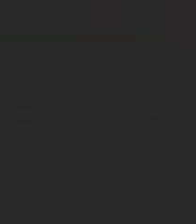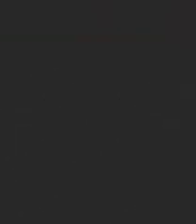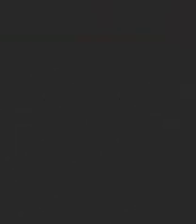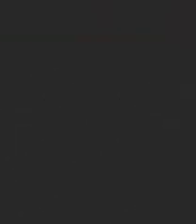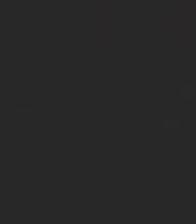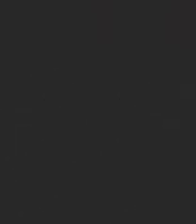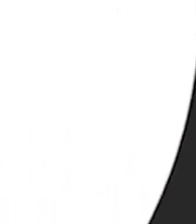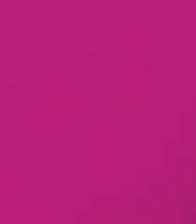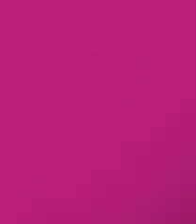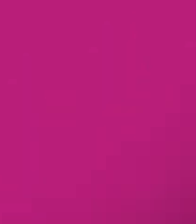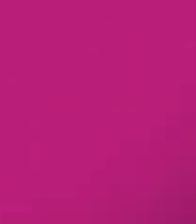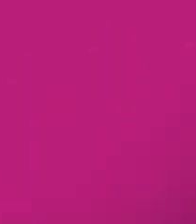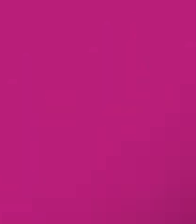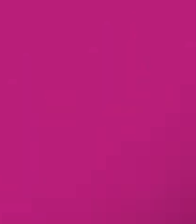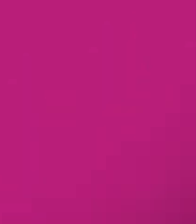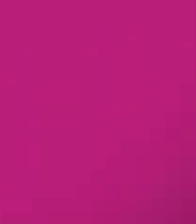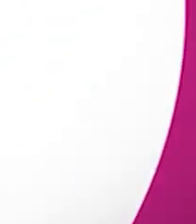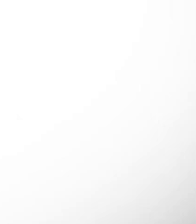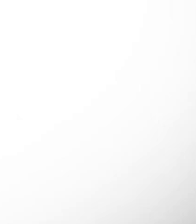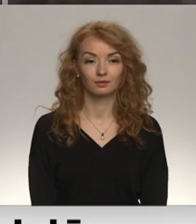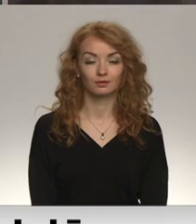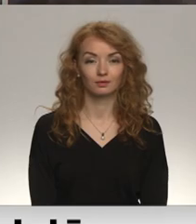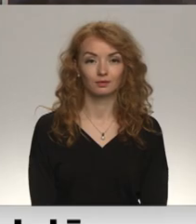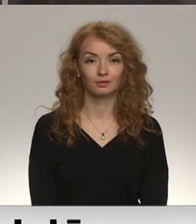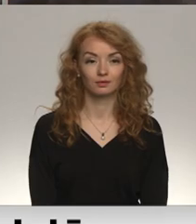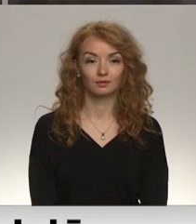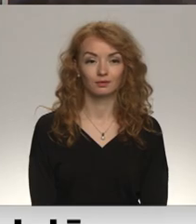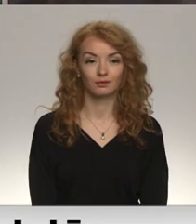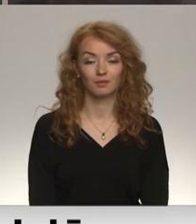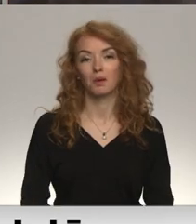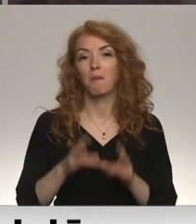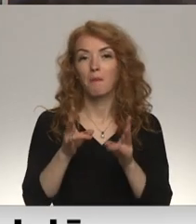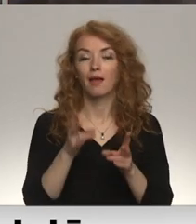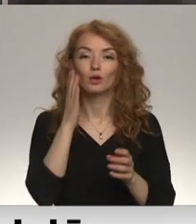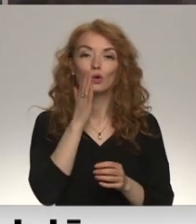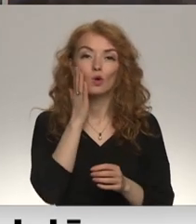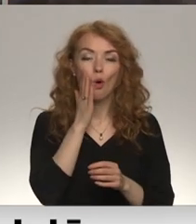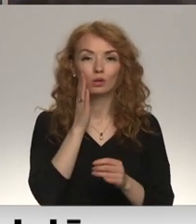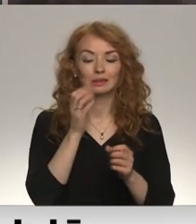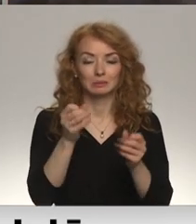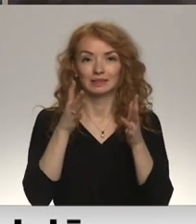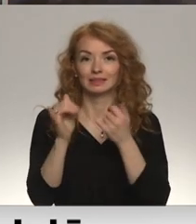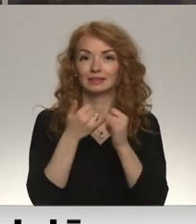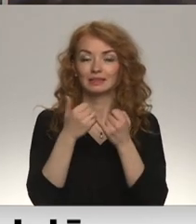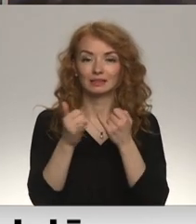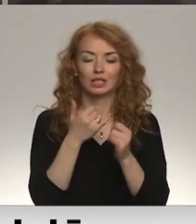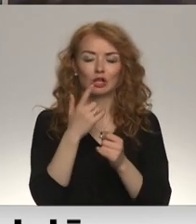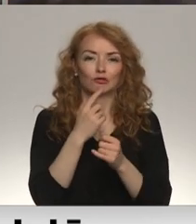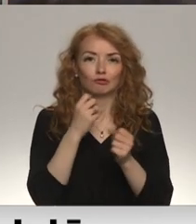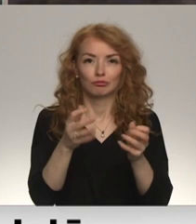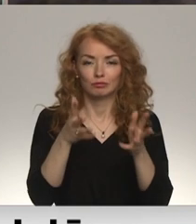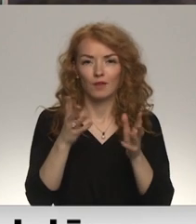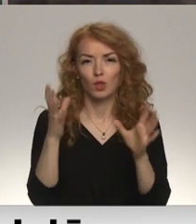Re, viss ēters ir te! Maigi rozā, kanārī dzeltenas, liesmojuši sarkanas un